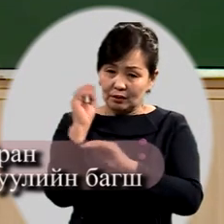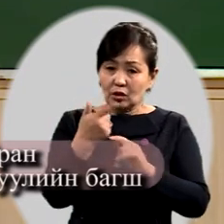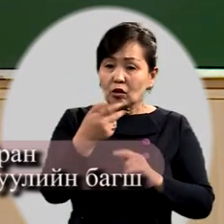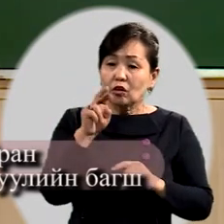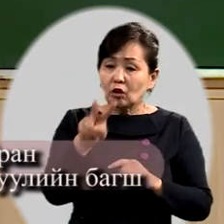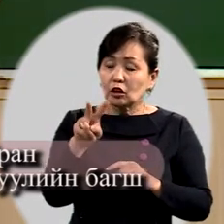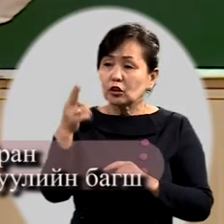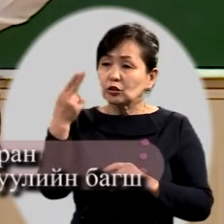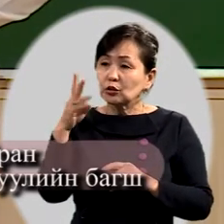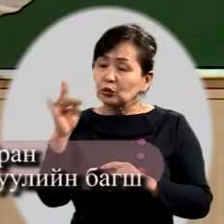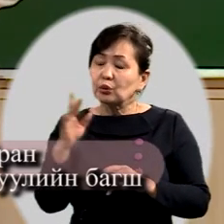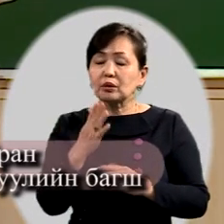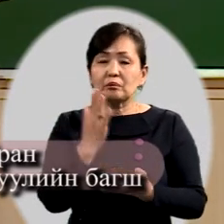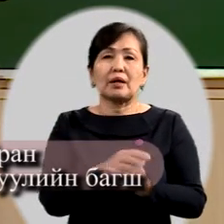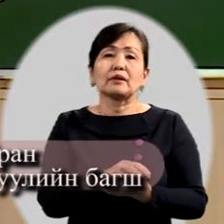Негізгі кейіпкер деп